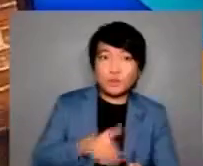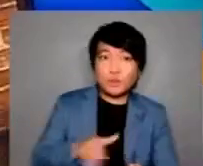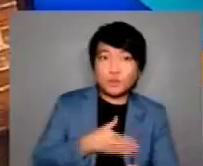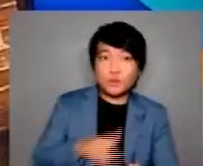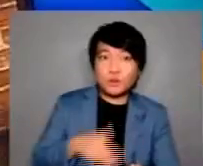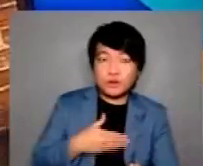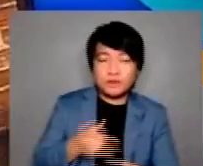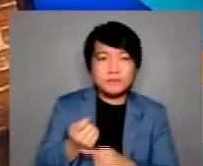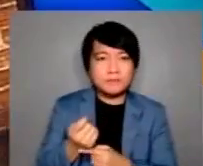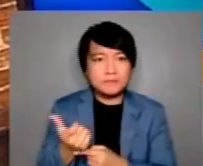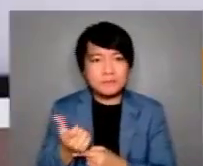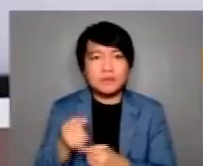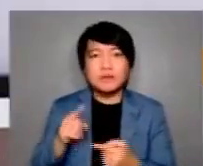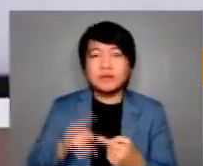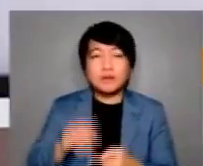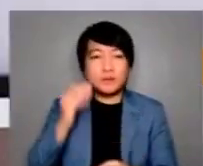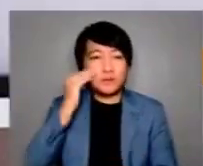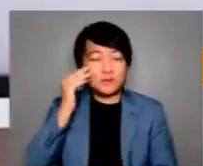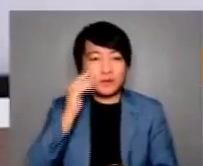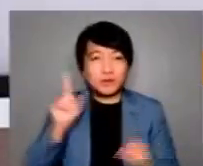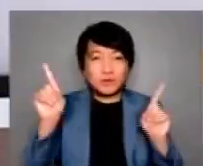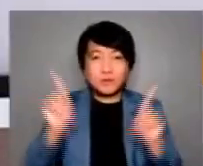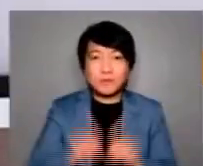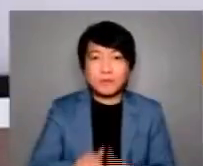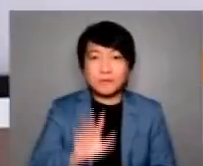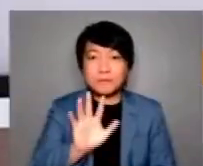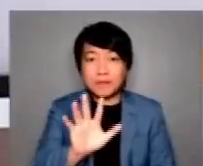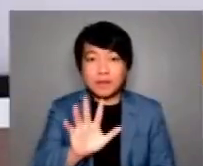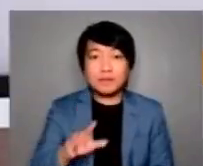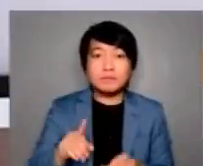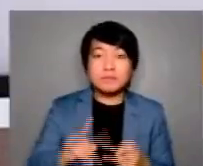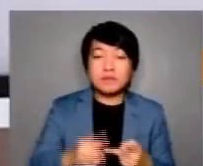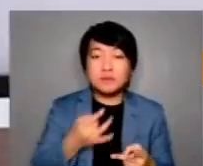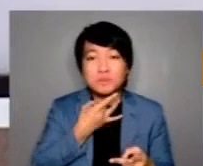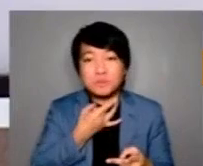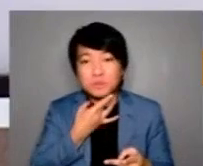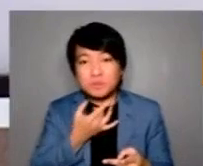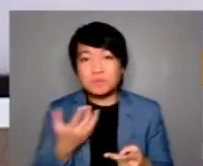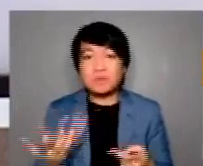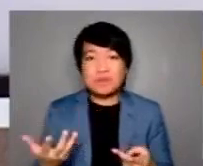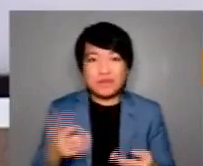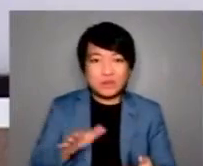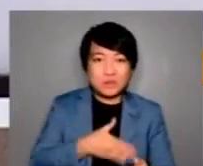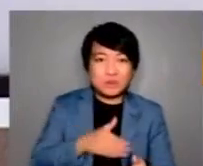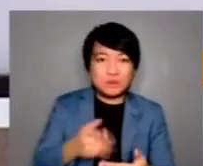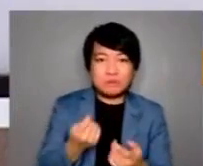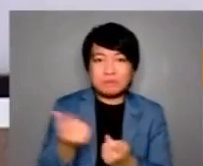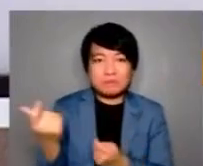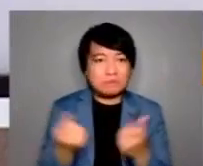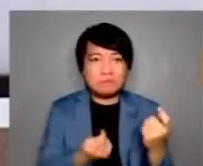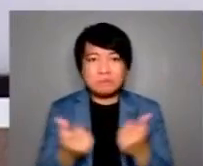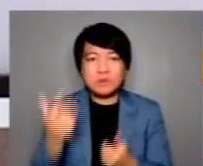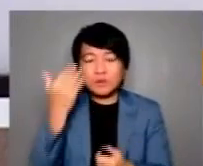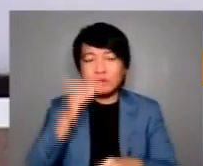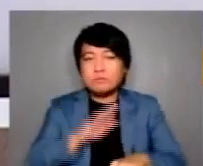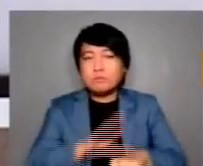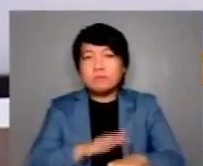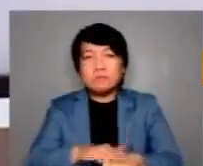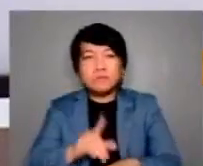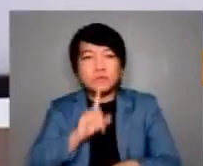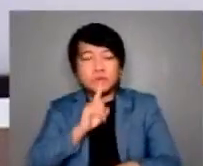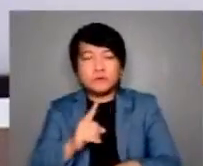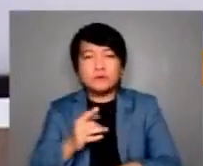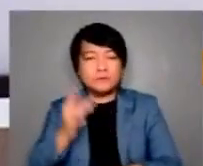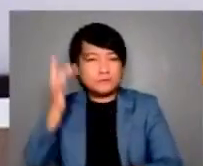pinatanggal po natin diyan po iyan sa Nueva Ecija sapagkat para sa atin violation po iyan ng gender sensitivity and Yun naman pong